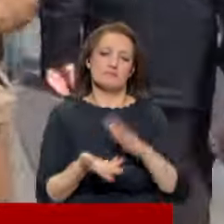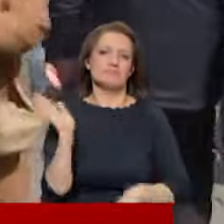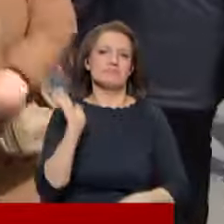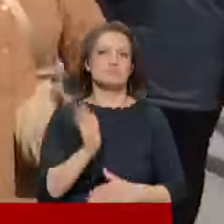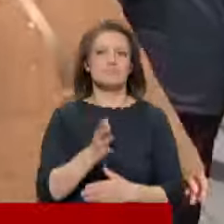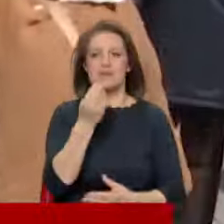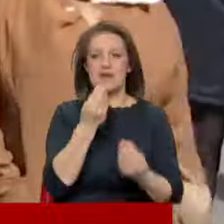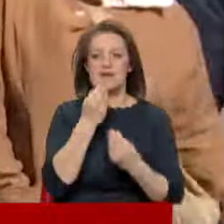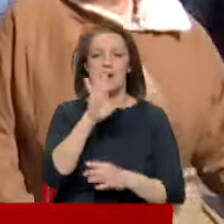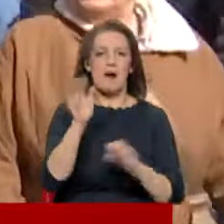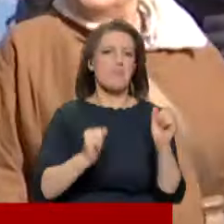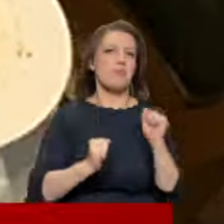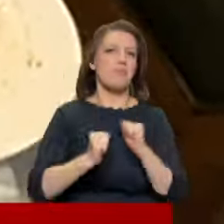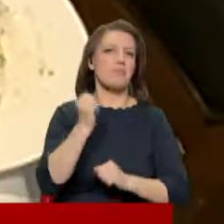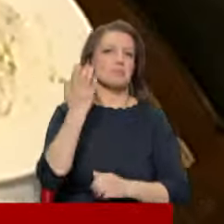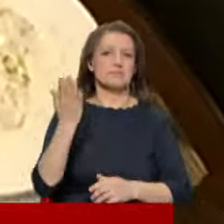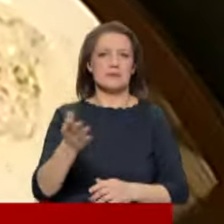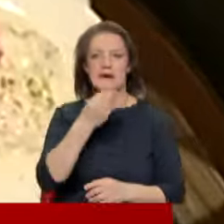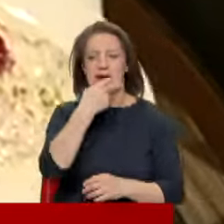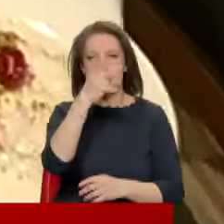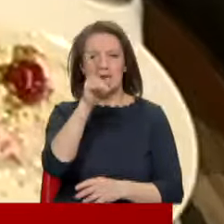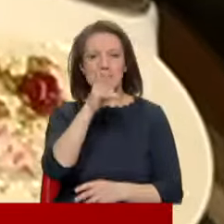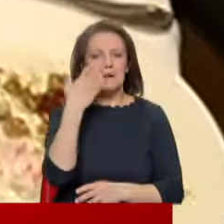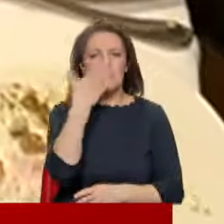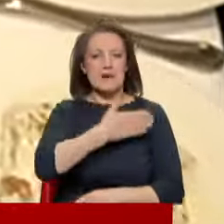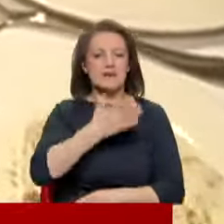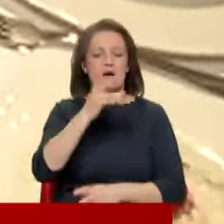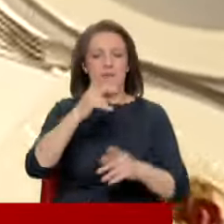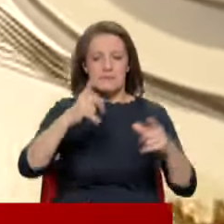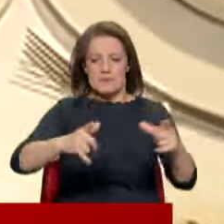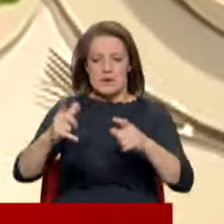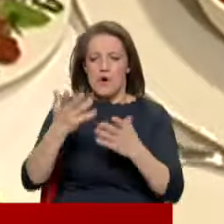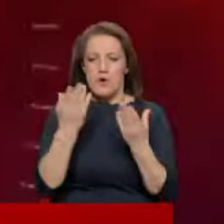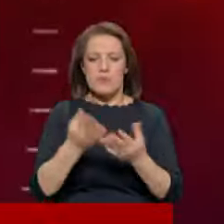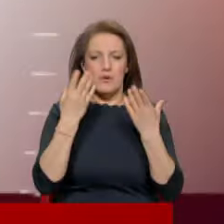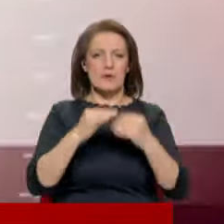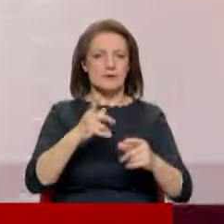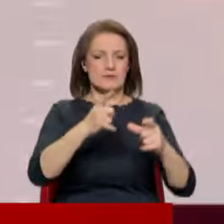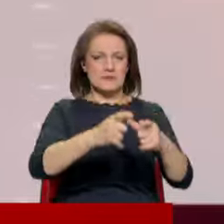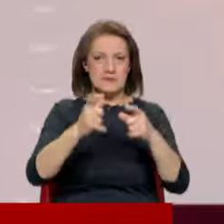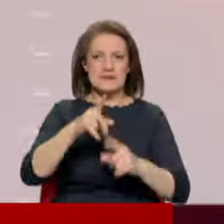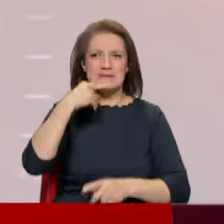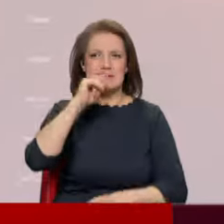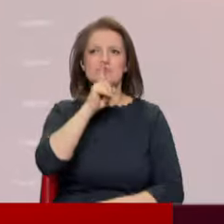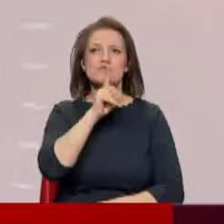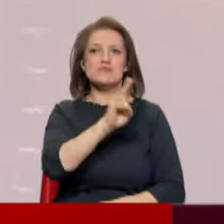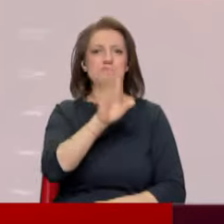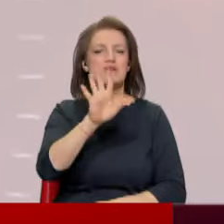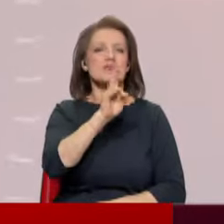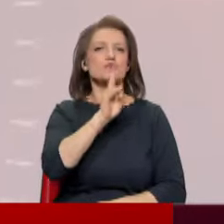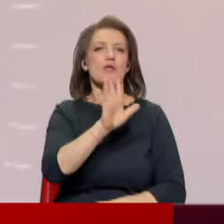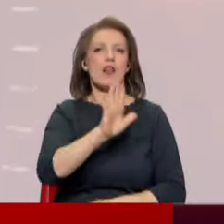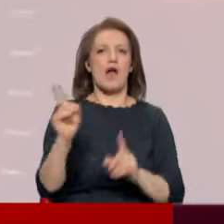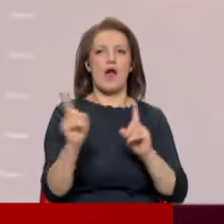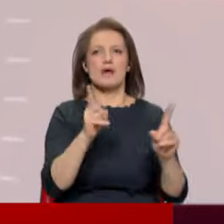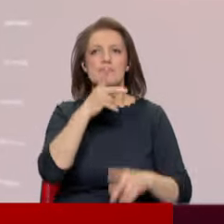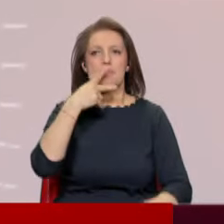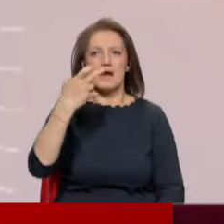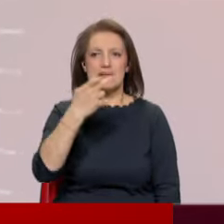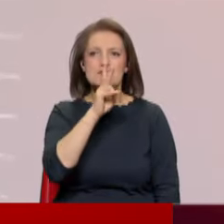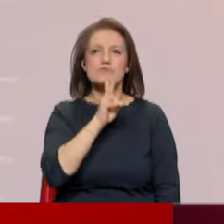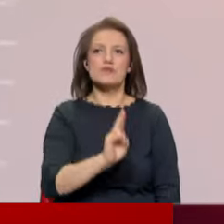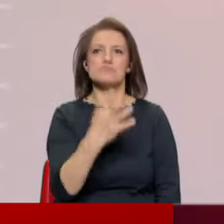tuttuk. Yiyecekler artık bitti. Ramazan sofrasında olmazsa olmaz iftariyelikler. Zeytin 125 lirayla 250, peynir